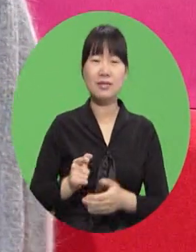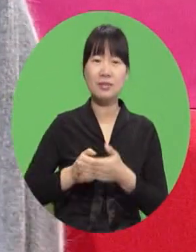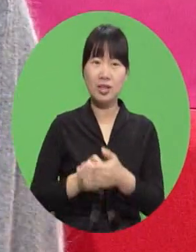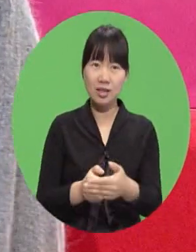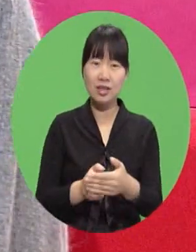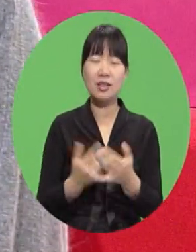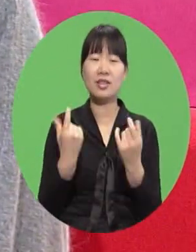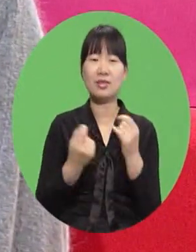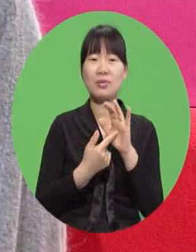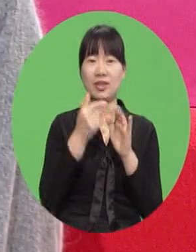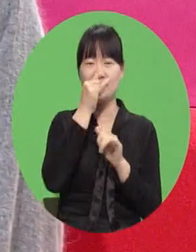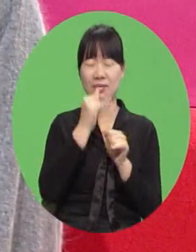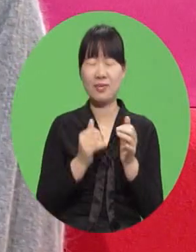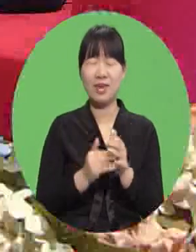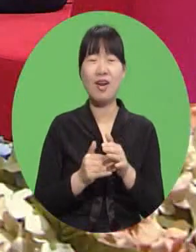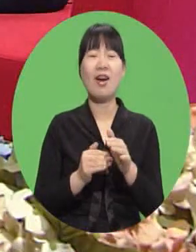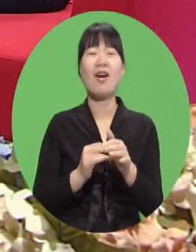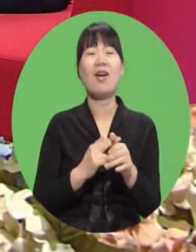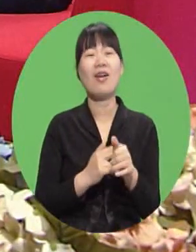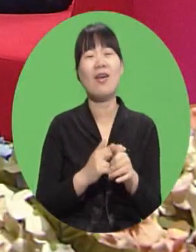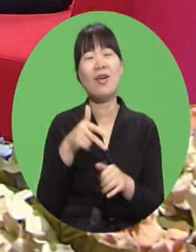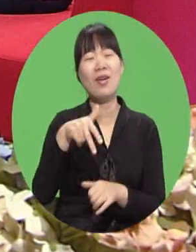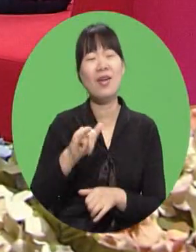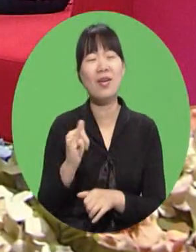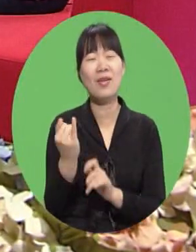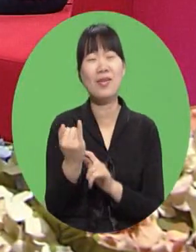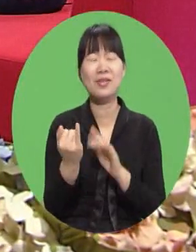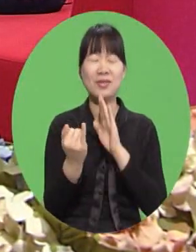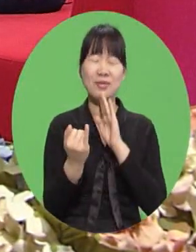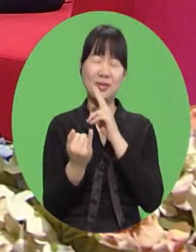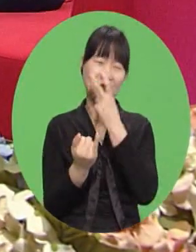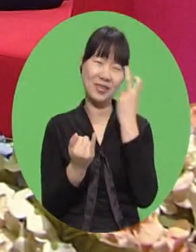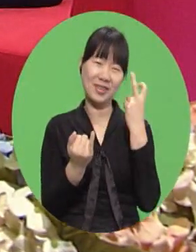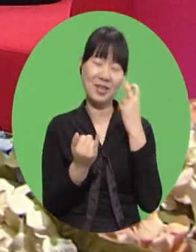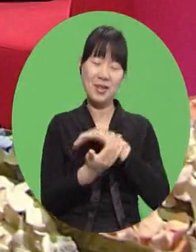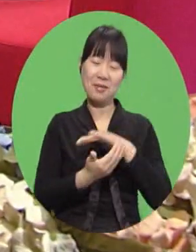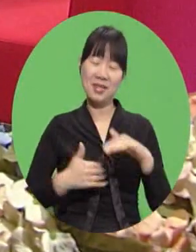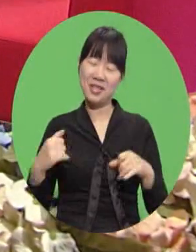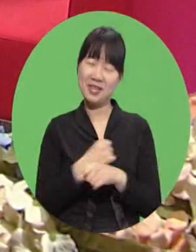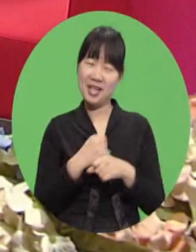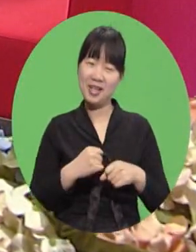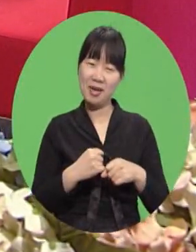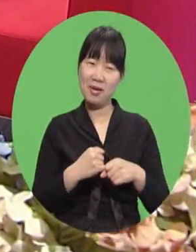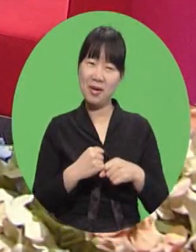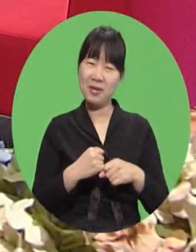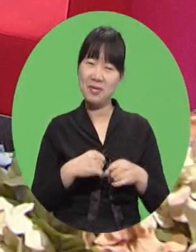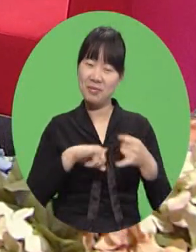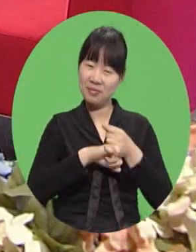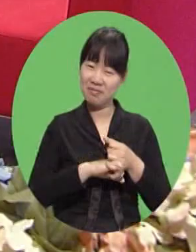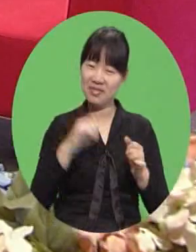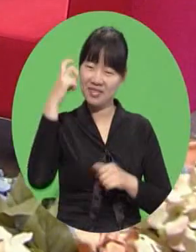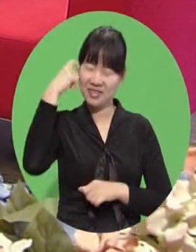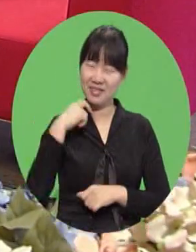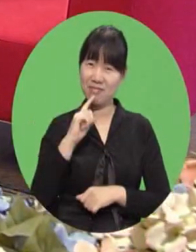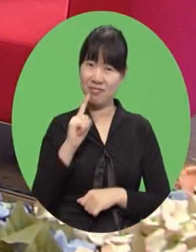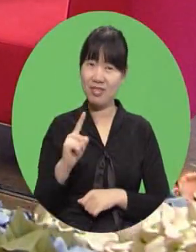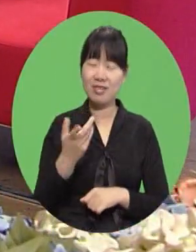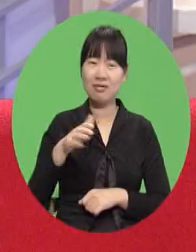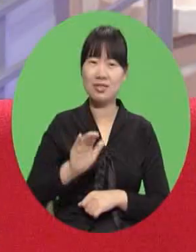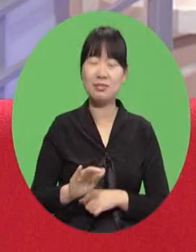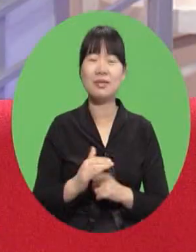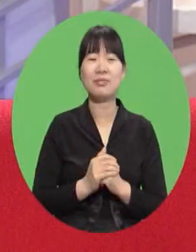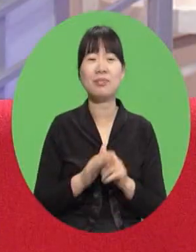하기도 하죠, 선생님. 네, 아유 똑똑해요 우리 승현 씨는 정말. 꼭 미리 짜고 한 것 같잖아요, 선생님. 대단해요. 근데 원래요